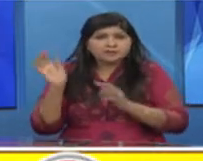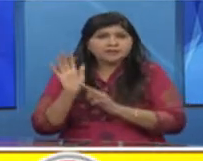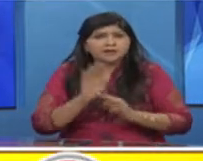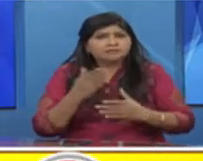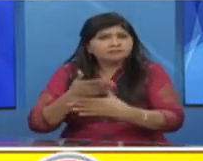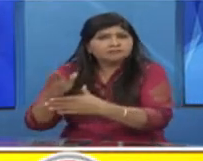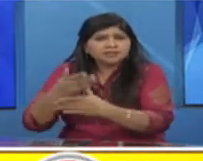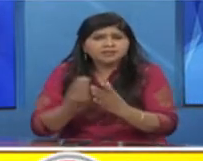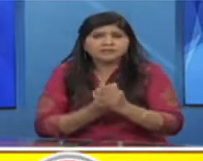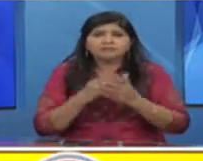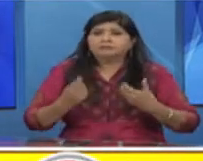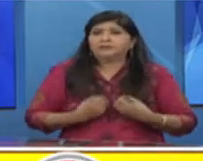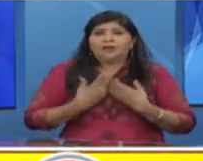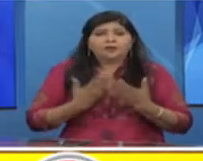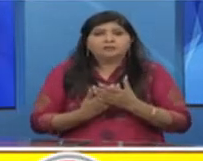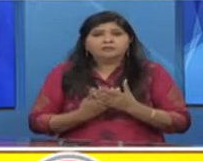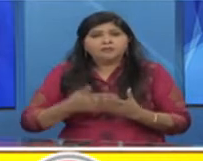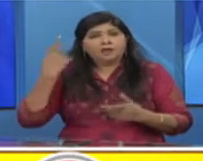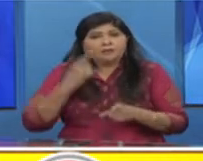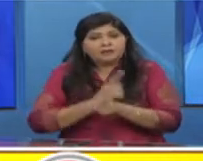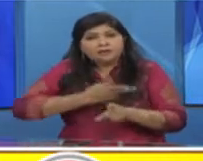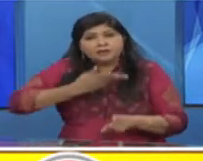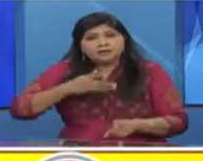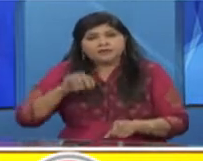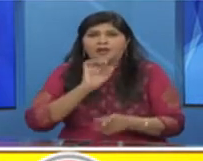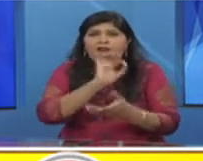बड़े गौरवपूर्वक अच्छे अनुभवों को भी लिखा।